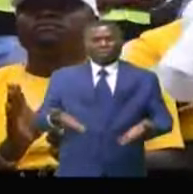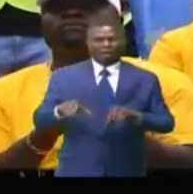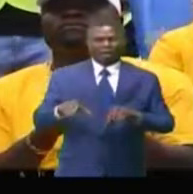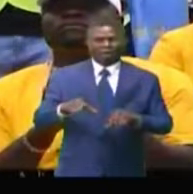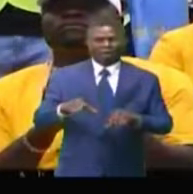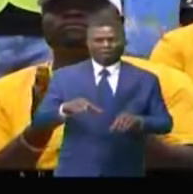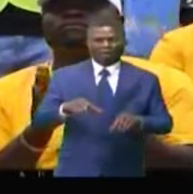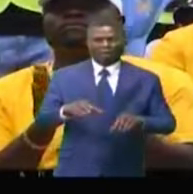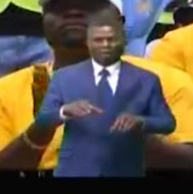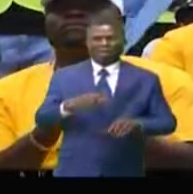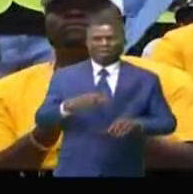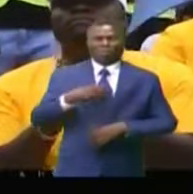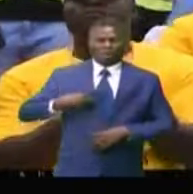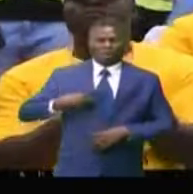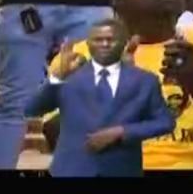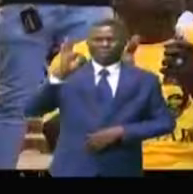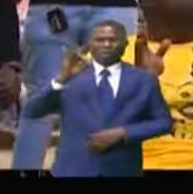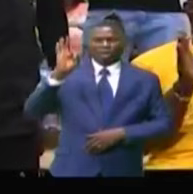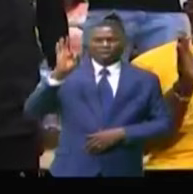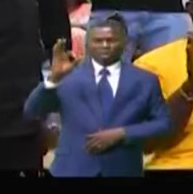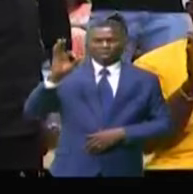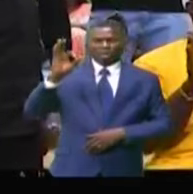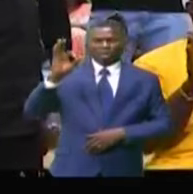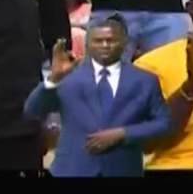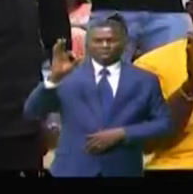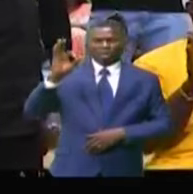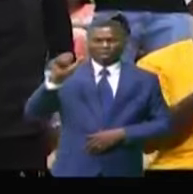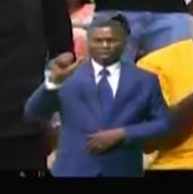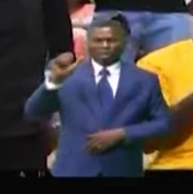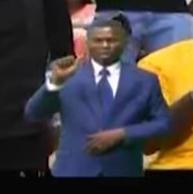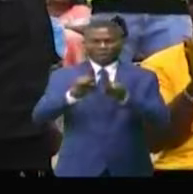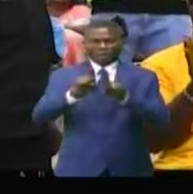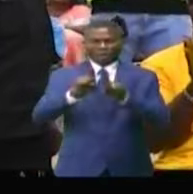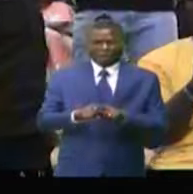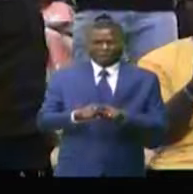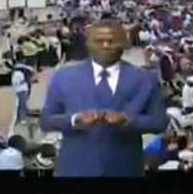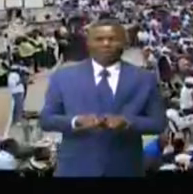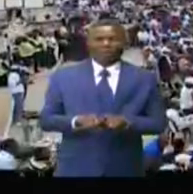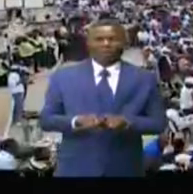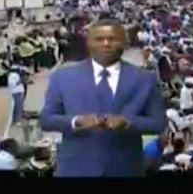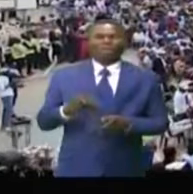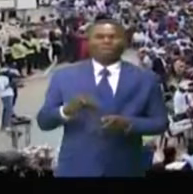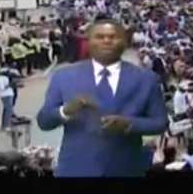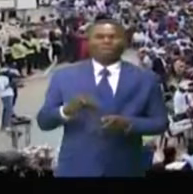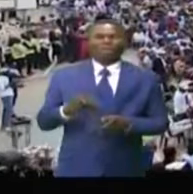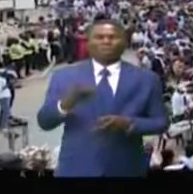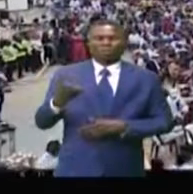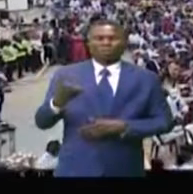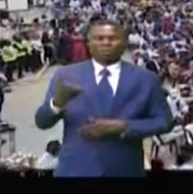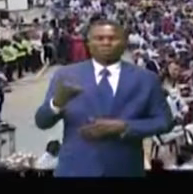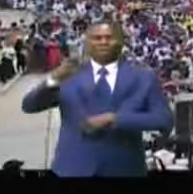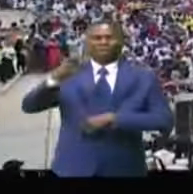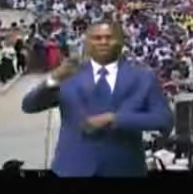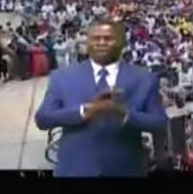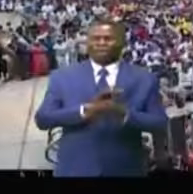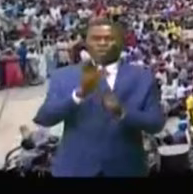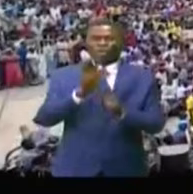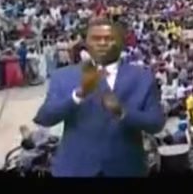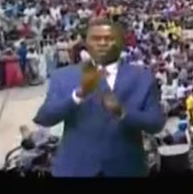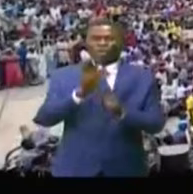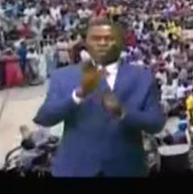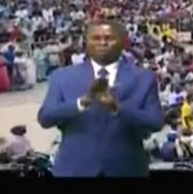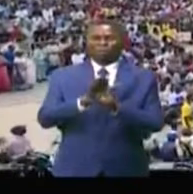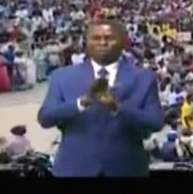par l'honorable Cheikh Malondji Suena et Sandra Kamba Kilusha. Une journée ponctuée par différentes prestations sous l'ambiance